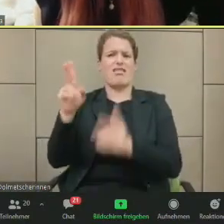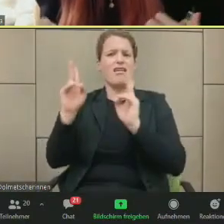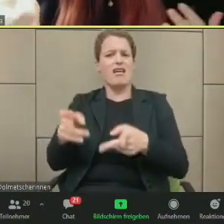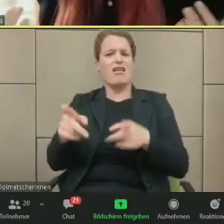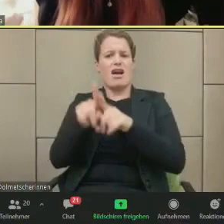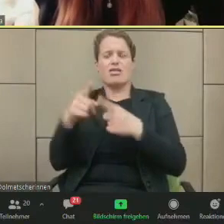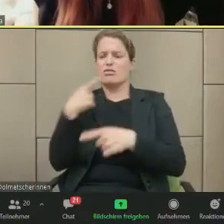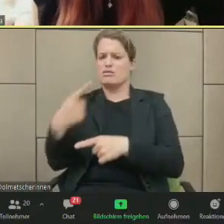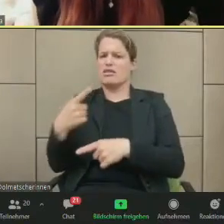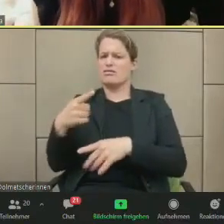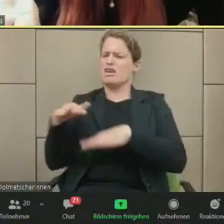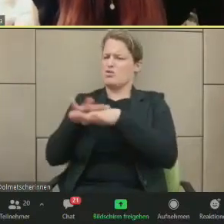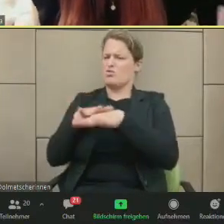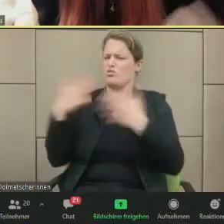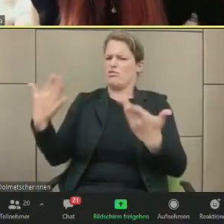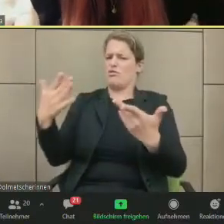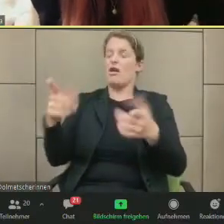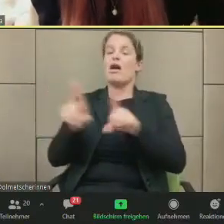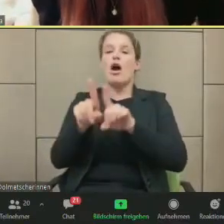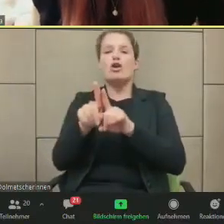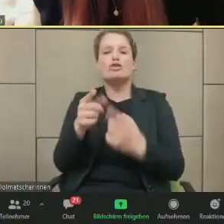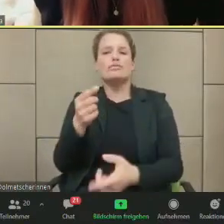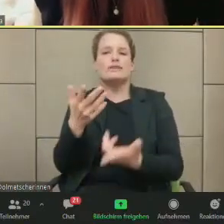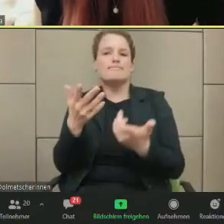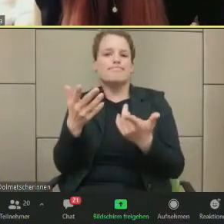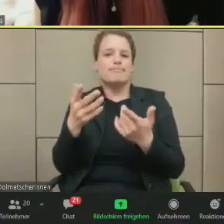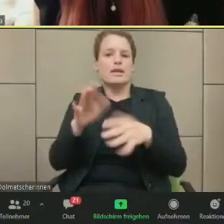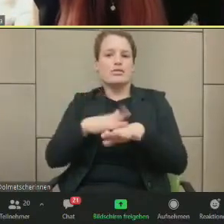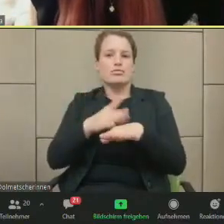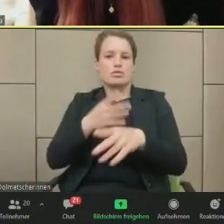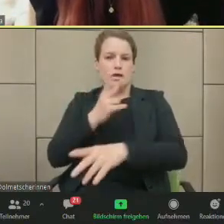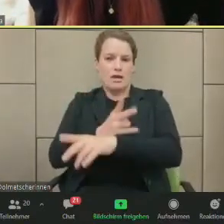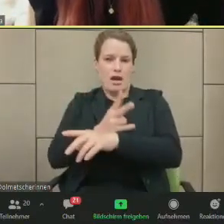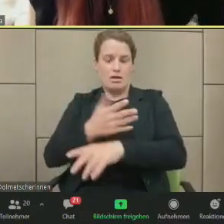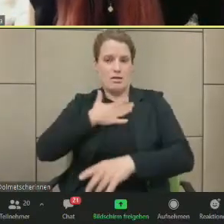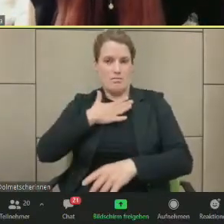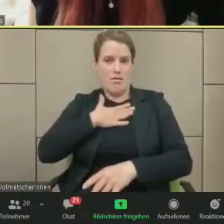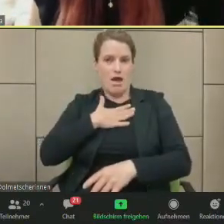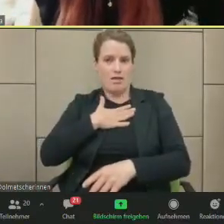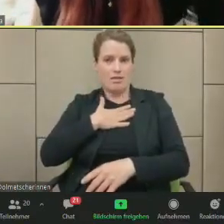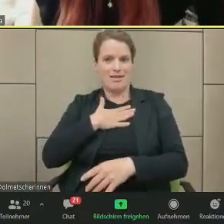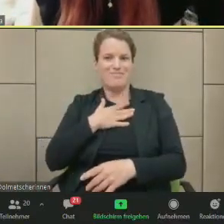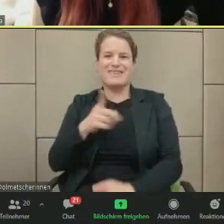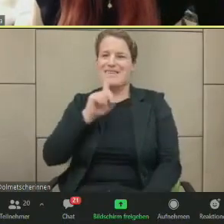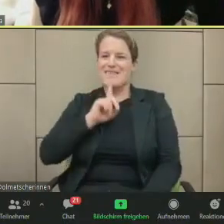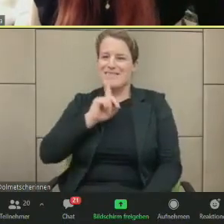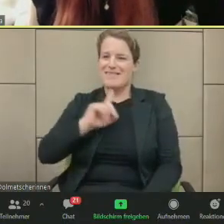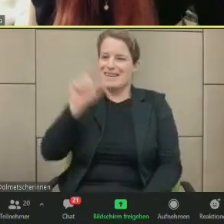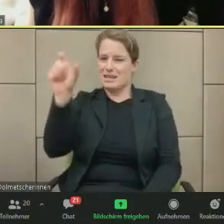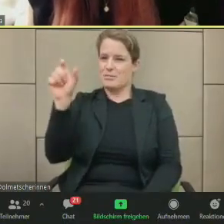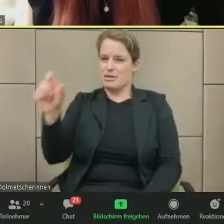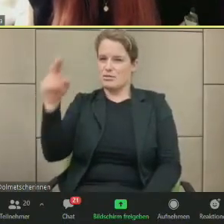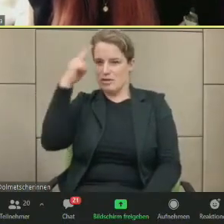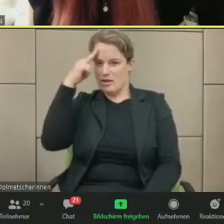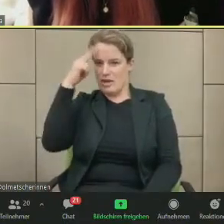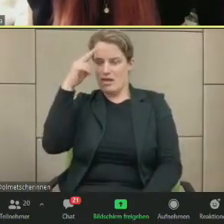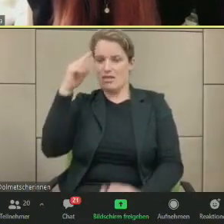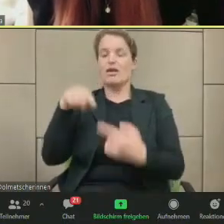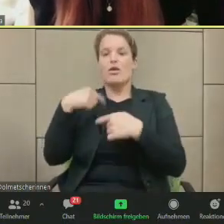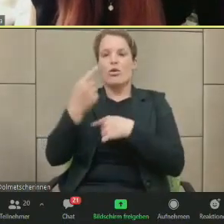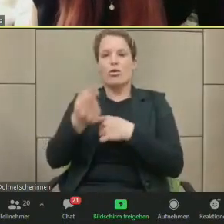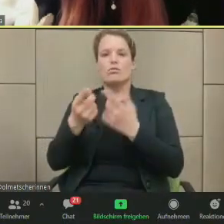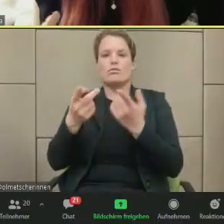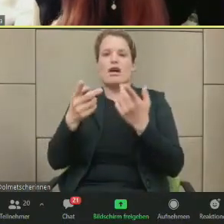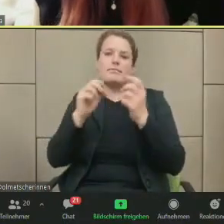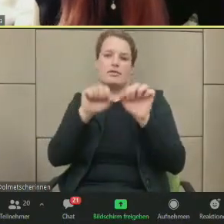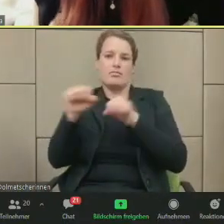über eine seltene Krankheit oder selten ist der MECFS gar nichts, ist halt einfach nur unbekannt, da kann es schon sein, dass man da mit Nachrichten bombardiert wird.